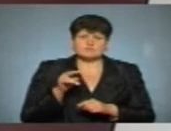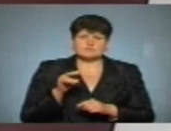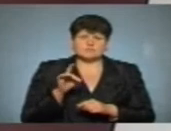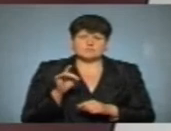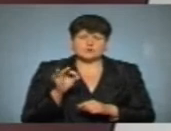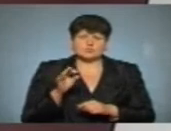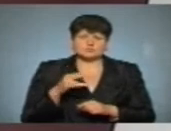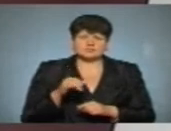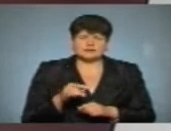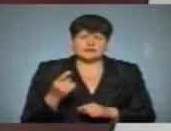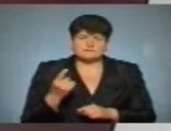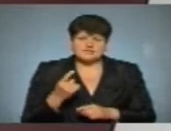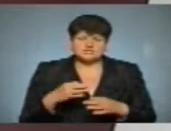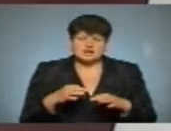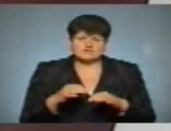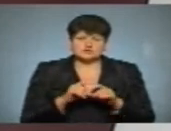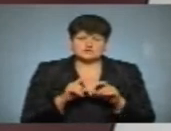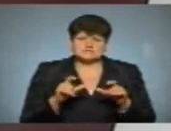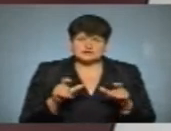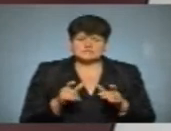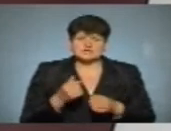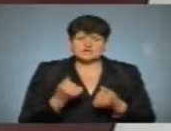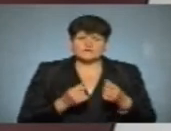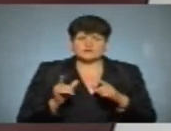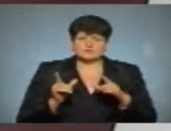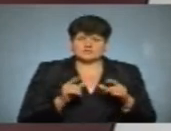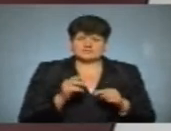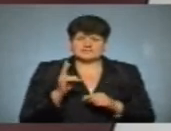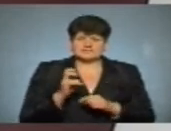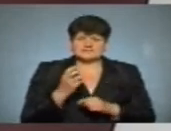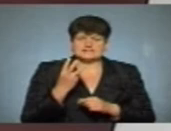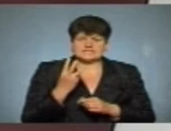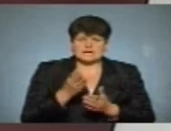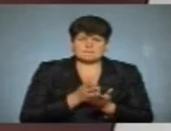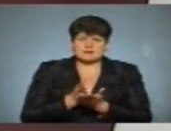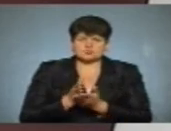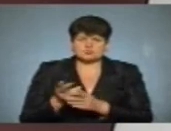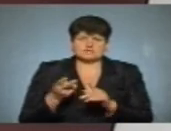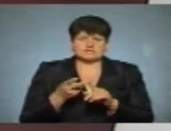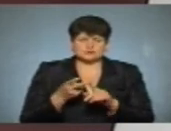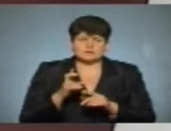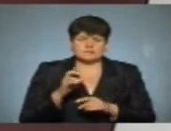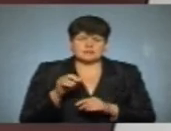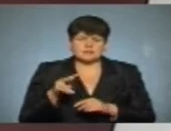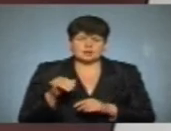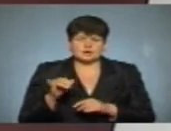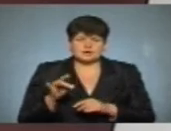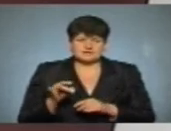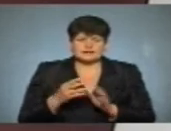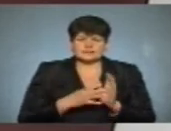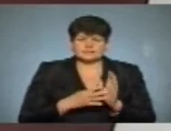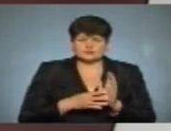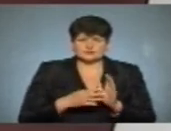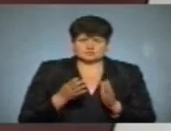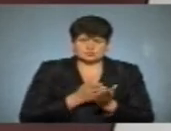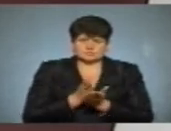словами, на першій автостанції, що на Живова, водії виїхали на 203 маршрути, на другій, що на Білогірській, на 90 маршрутів.